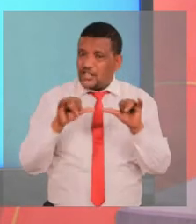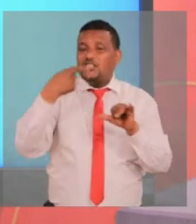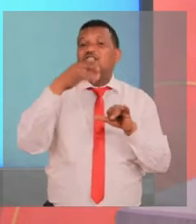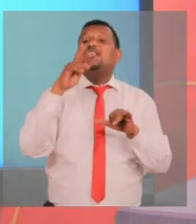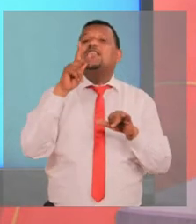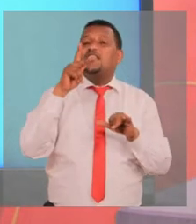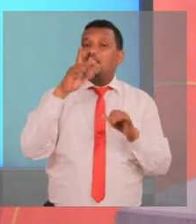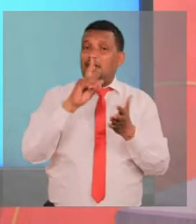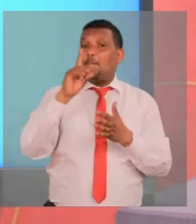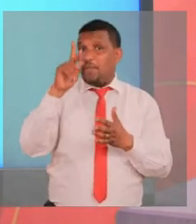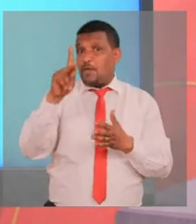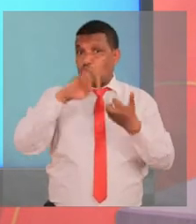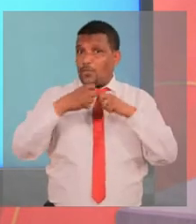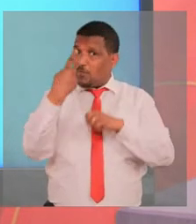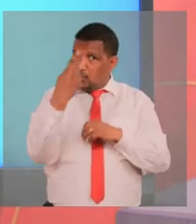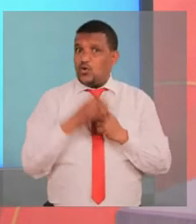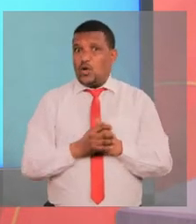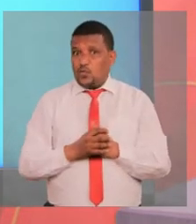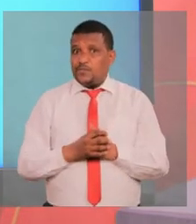थे